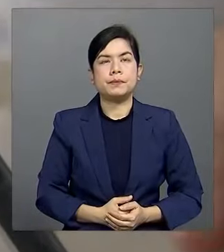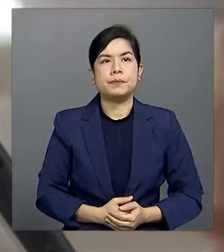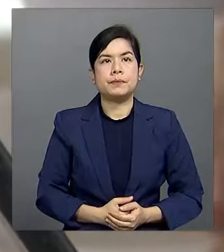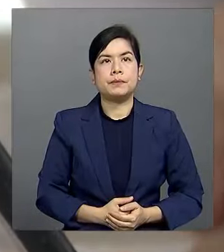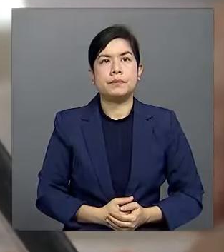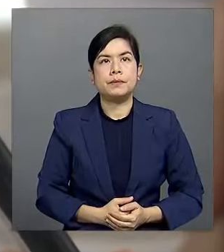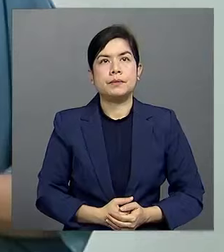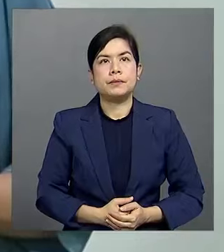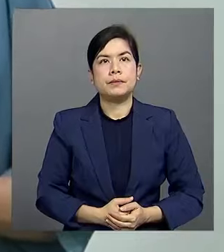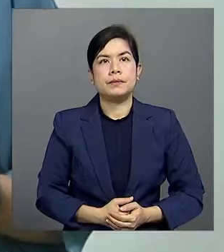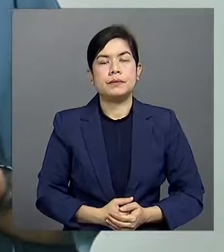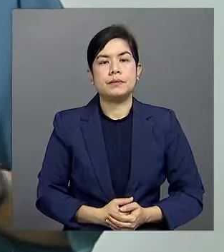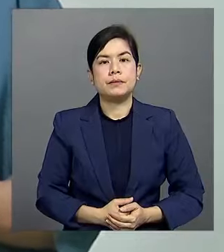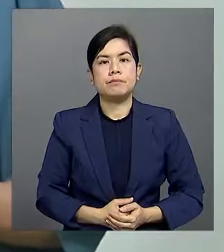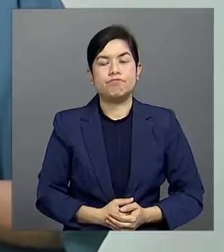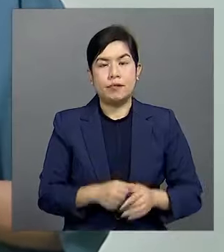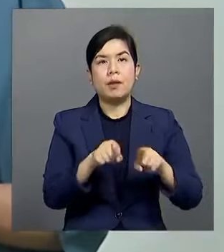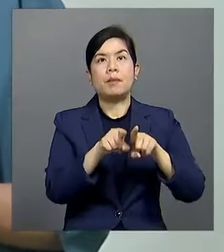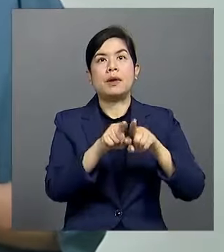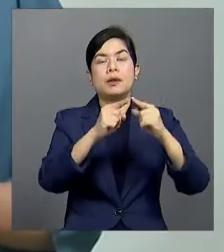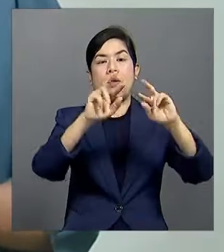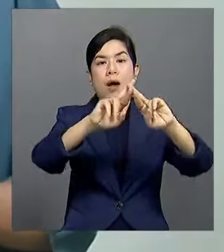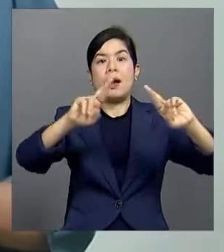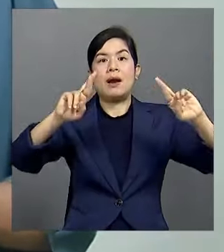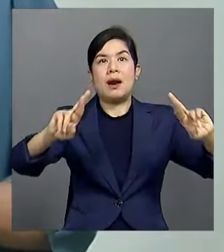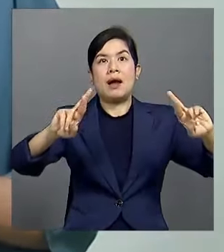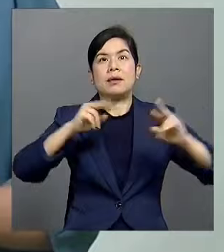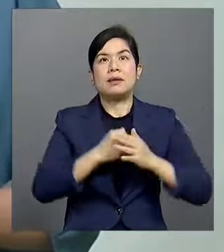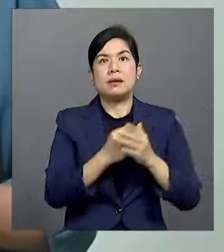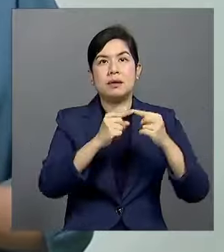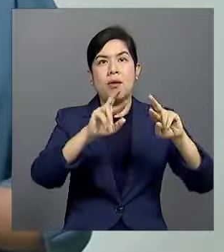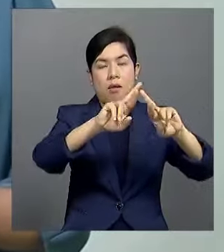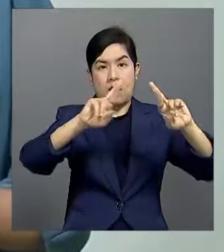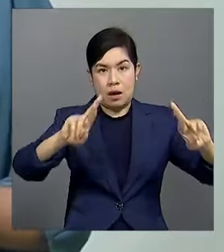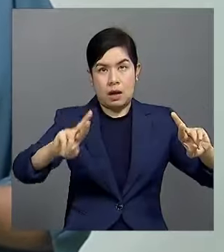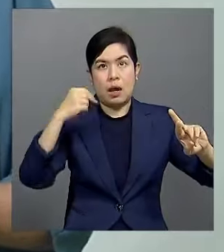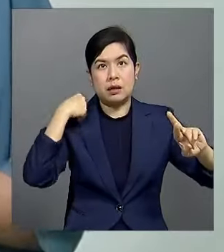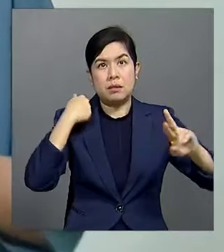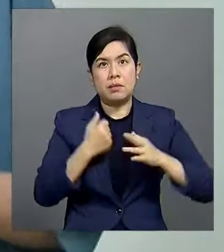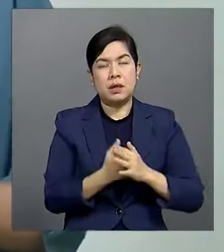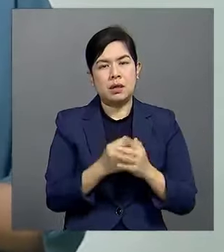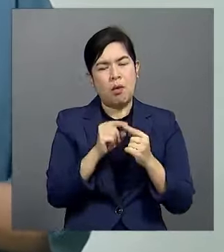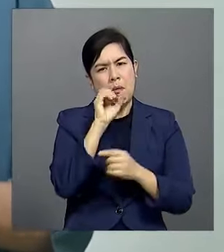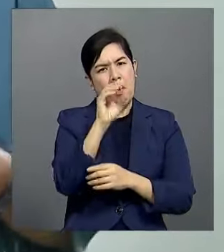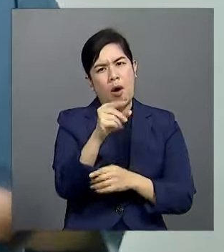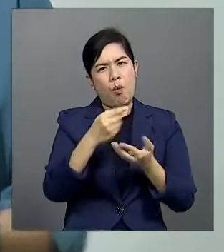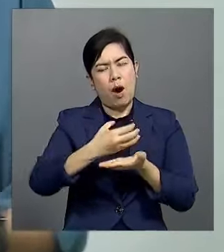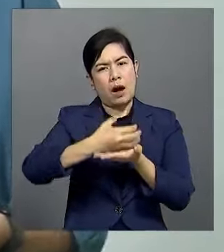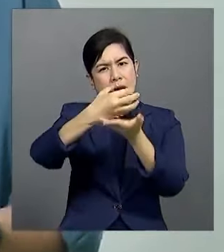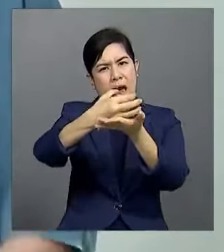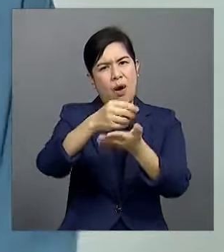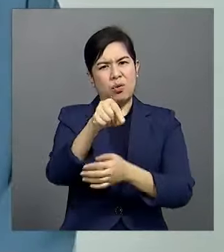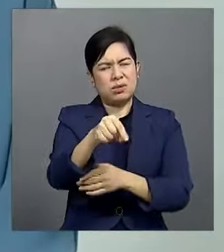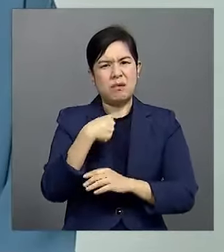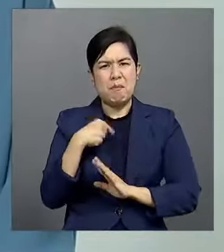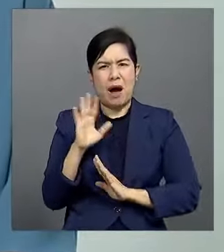ร้านกาแฟที่เขายกเลิกการรับแก้วส่วนตัวเนี่ยก็ควรจะทบทวนมาตรการเนี้ยแล้วก็น่าจะเปิดรับให้สนับสนุน